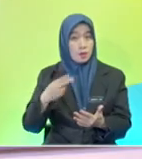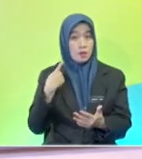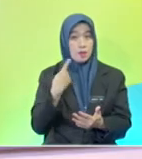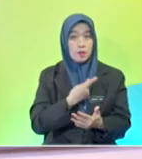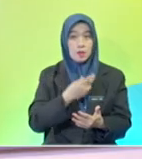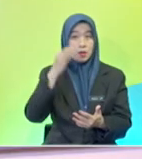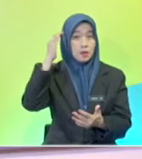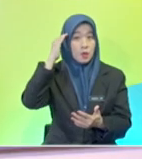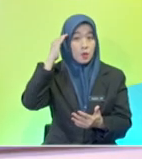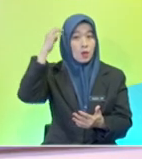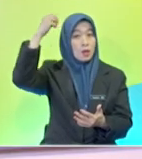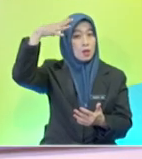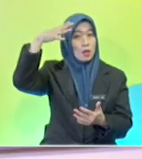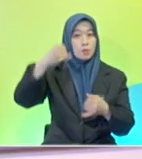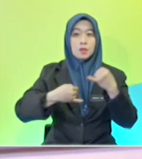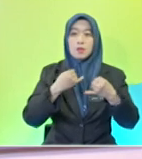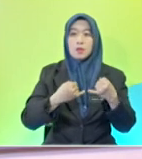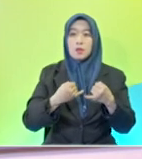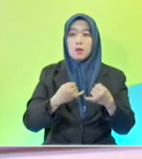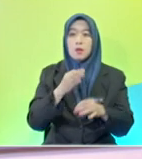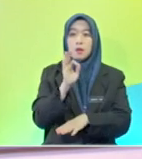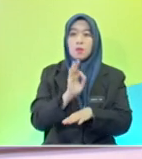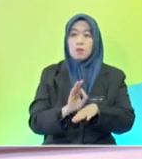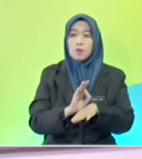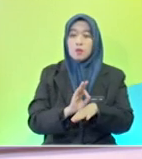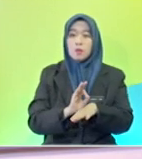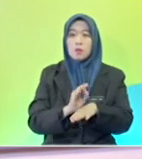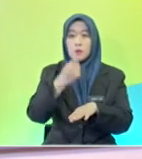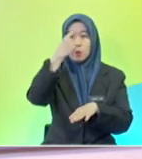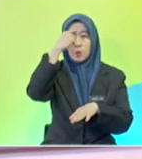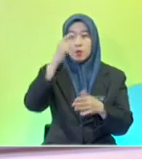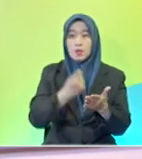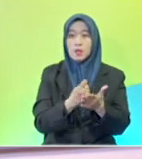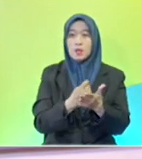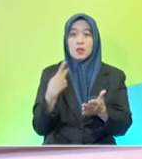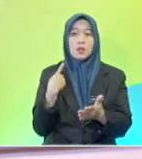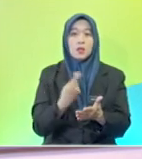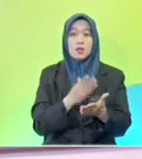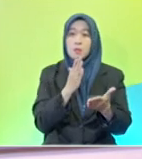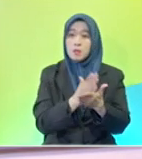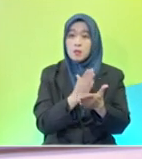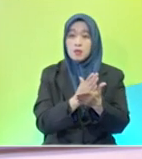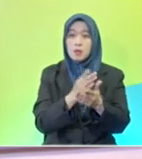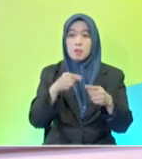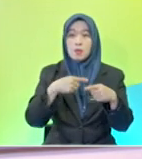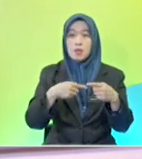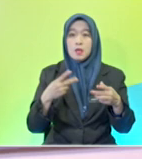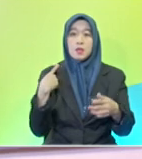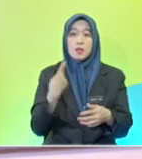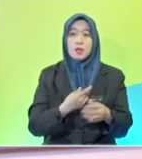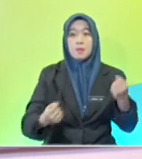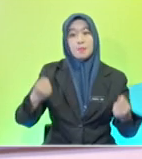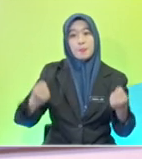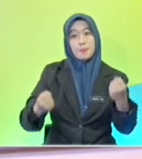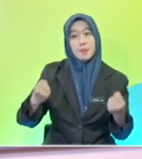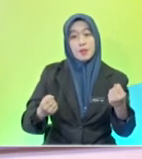ketahui, lampu isyarat ini fungsinya ialah sebagai tanda kita berhenti ketika kita sedang memandu